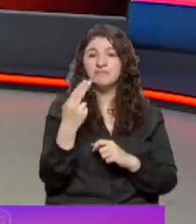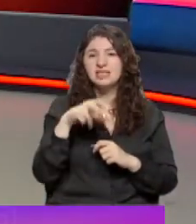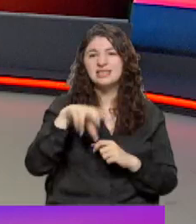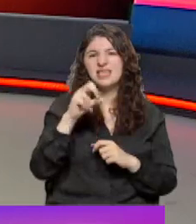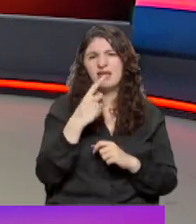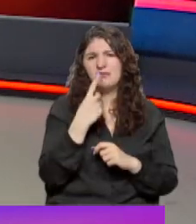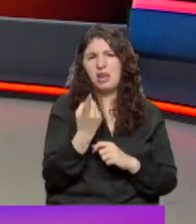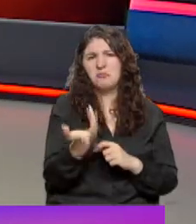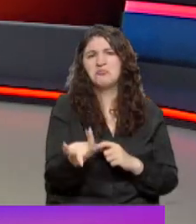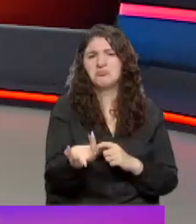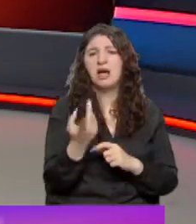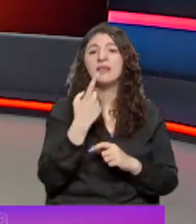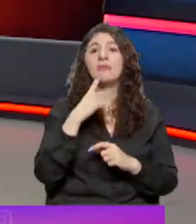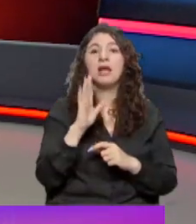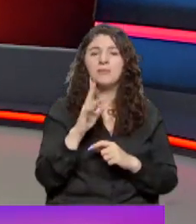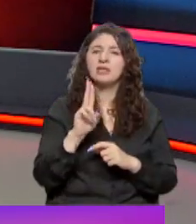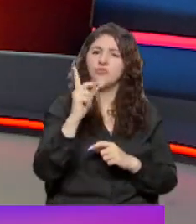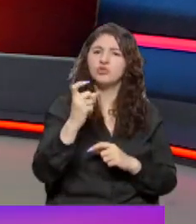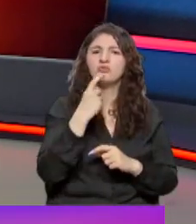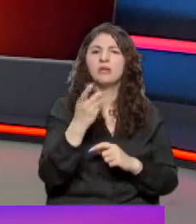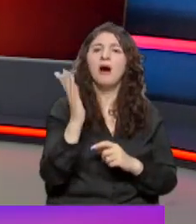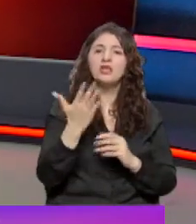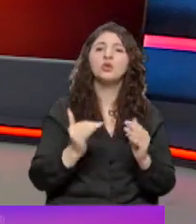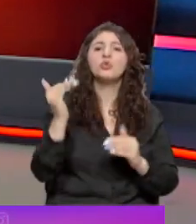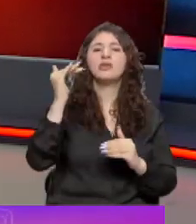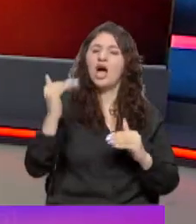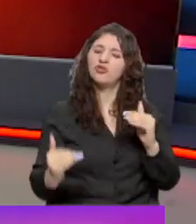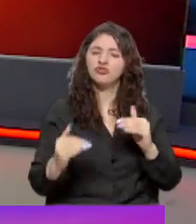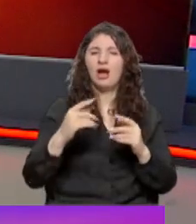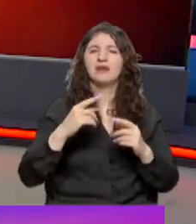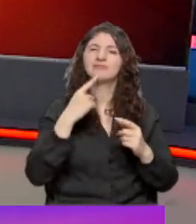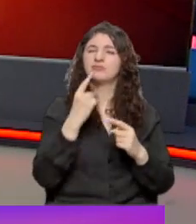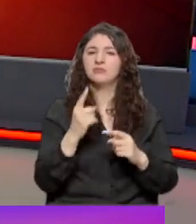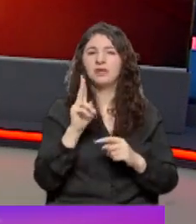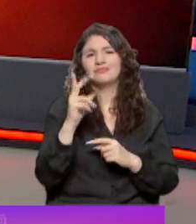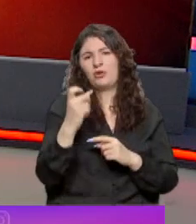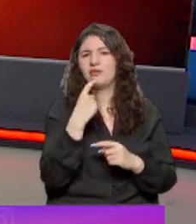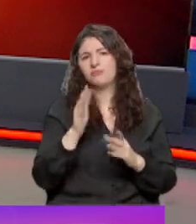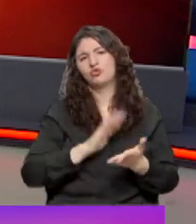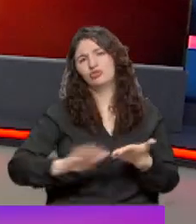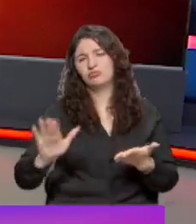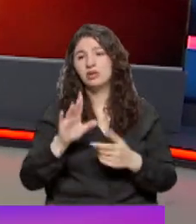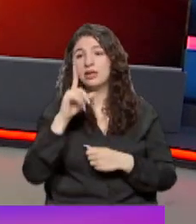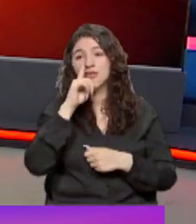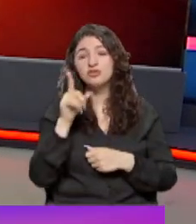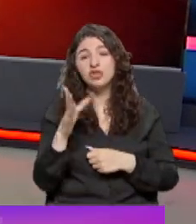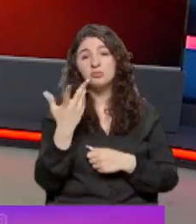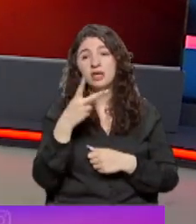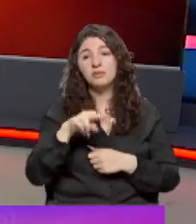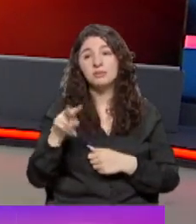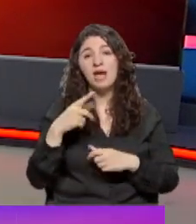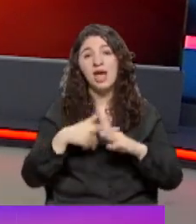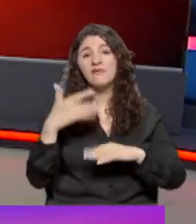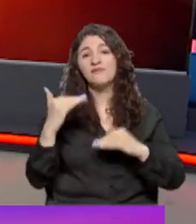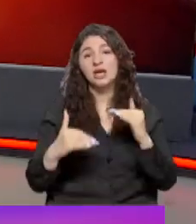7/81 demeyelim 70907 Hadi yukarıya değildi aşağıya 3197 Sizce Nisan 21 22